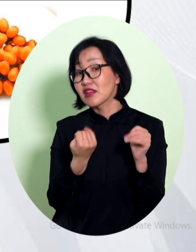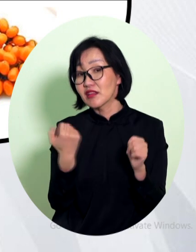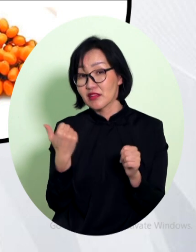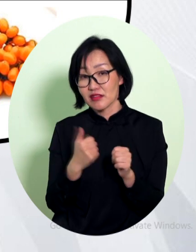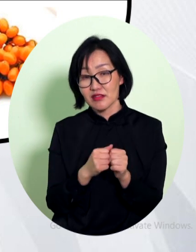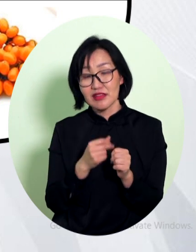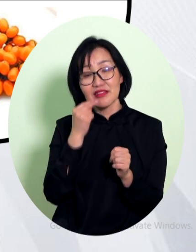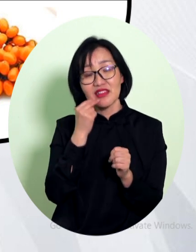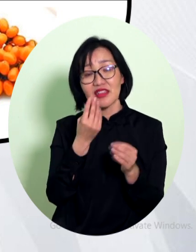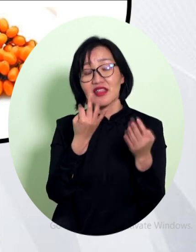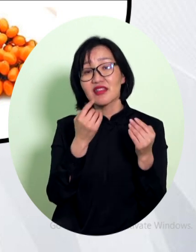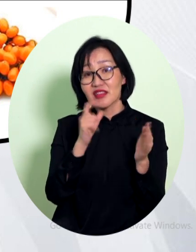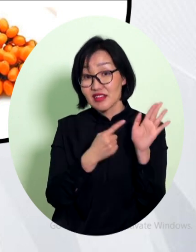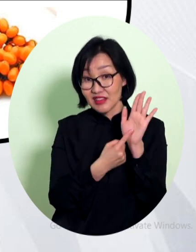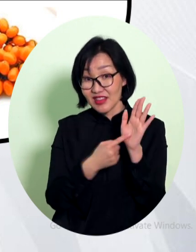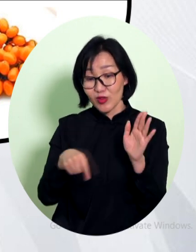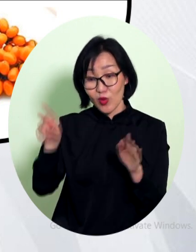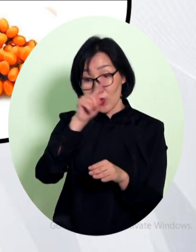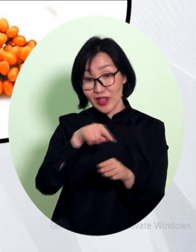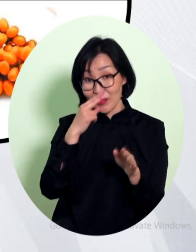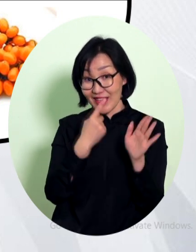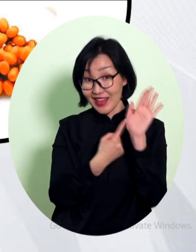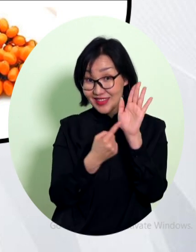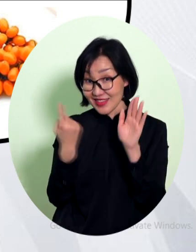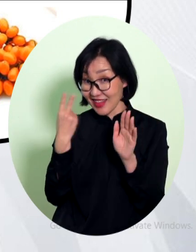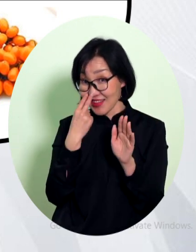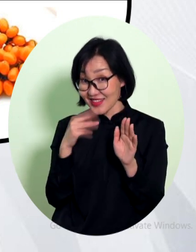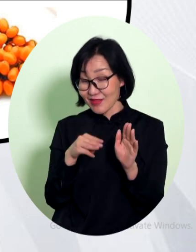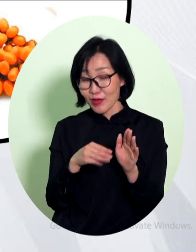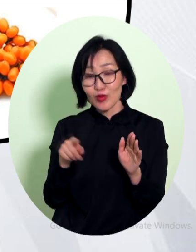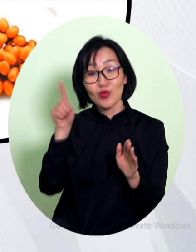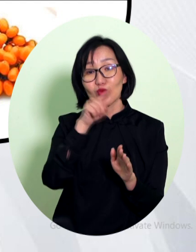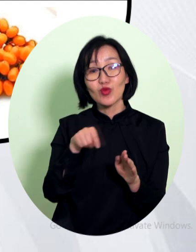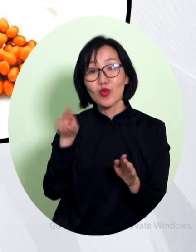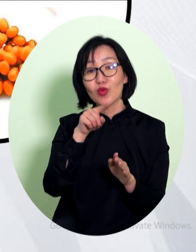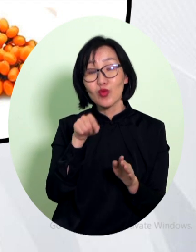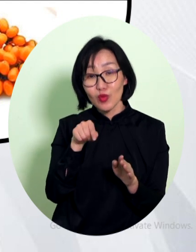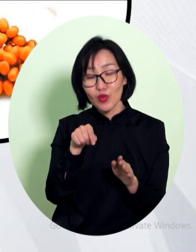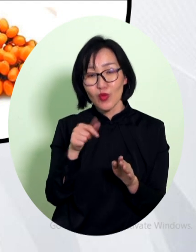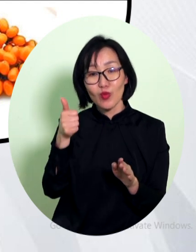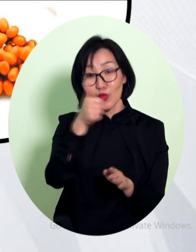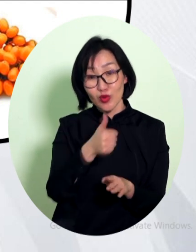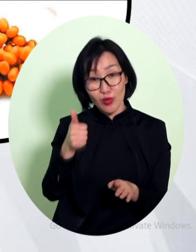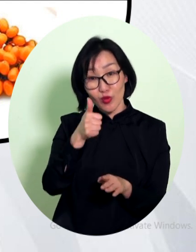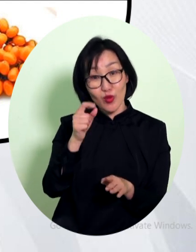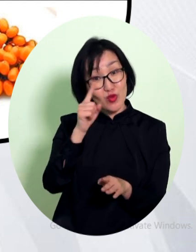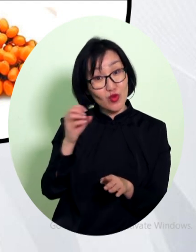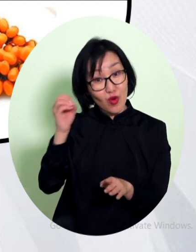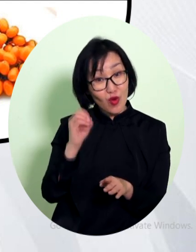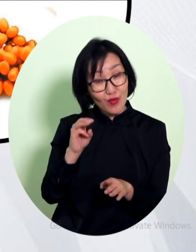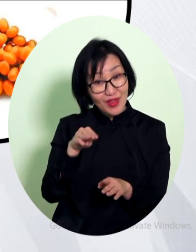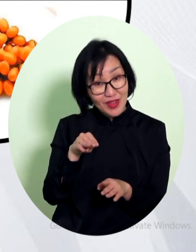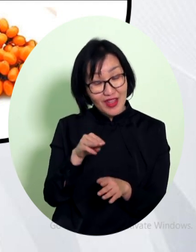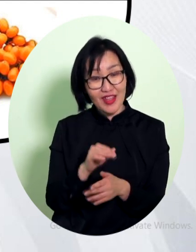вэ гэж. Дугуй диаграмаар харуулсан шүү дээ, тийм ээ. Бид нар дугуйгаа яасан? Бүтэн буюу 100% гэж